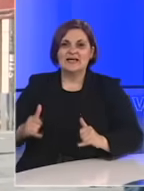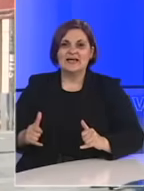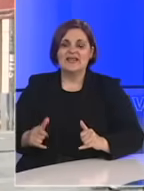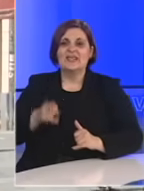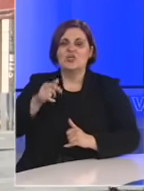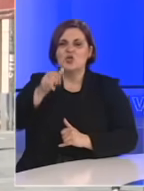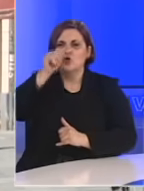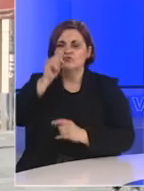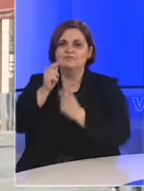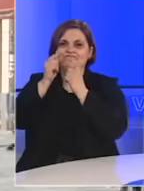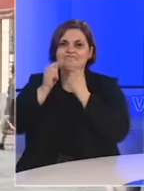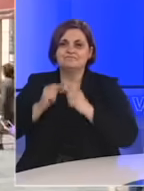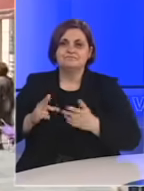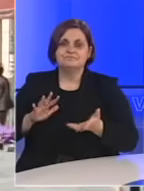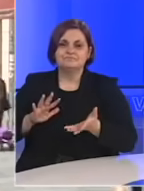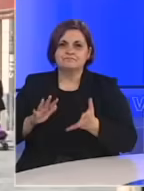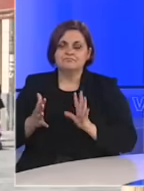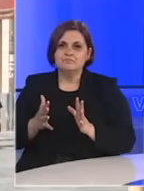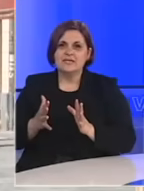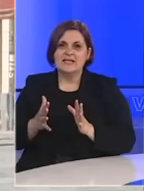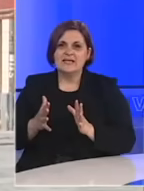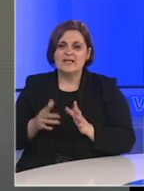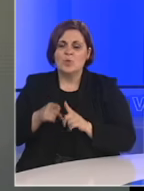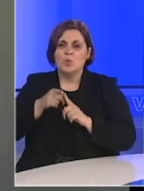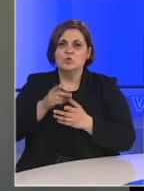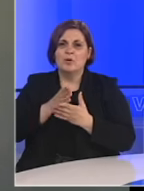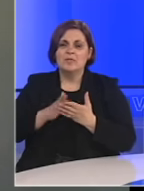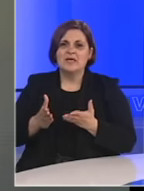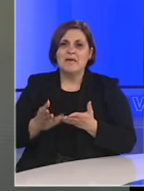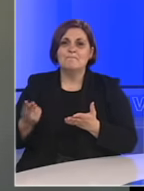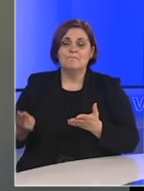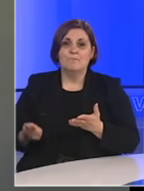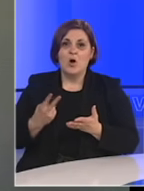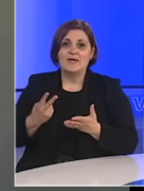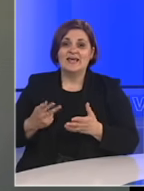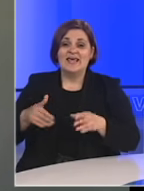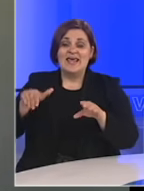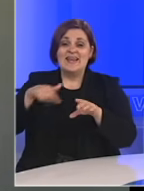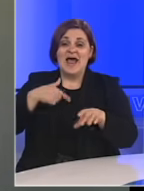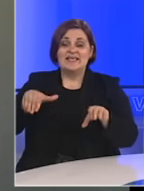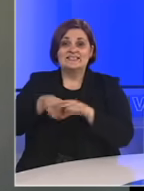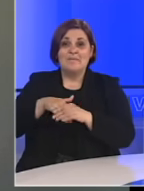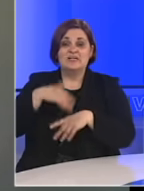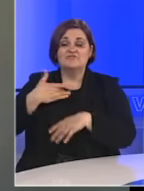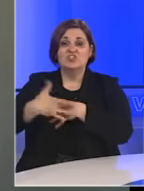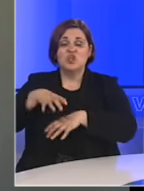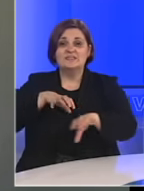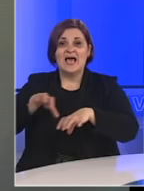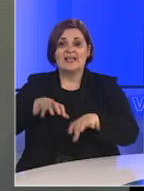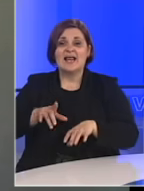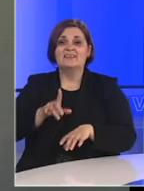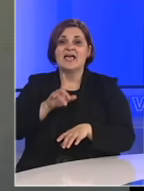što je također specifično, negdje smo u tom dijelu ponosni na zaposlenike Centra socijalni rad koji